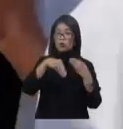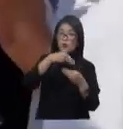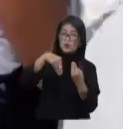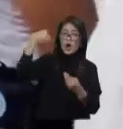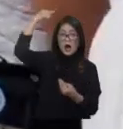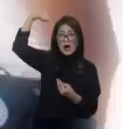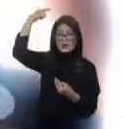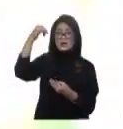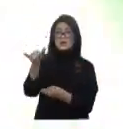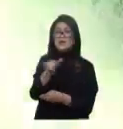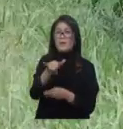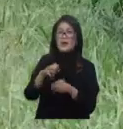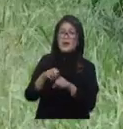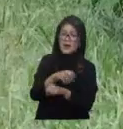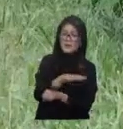ini.